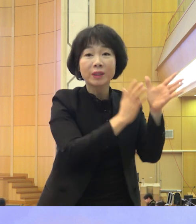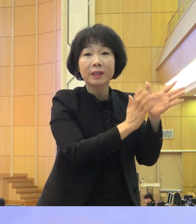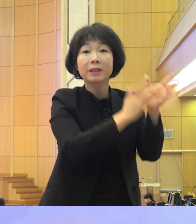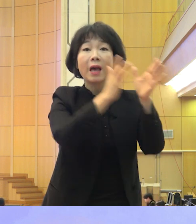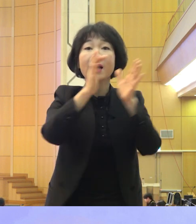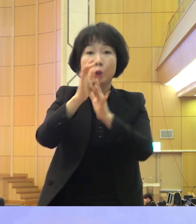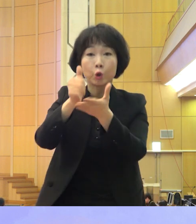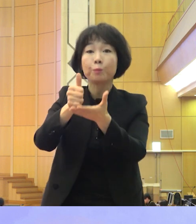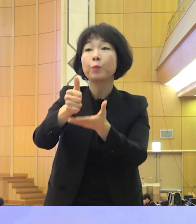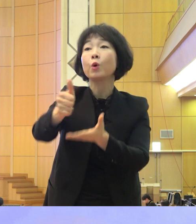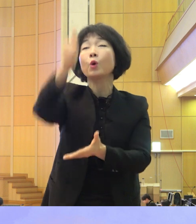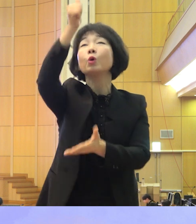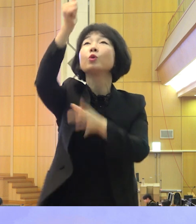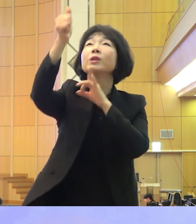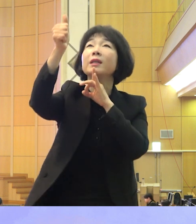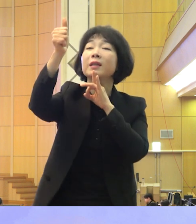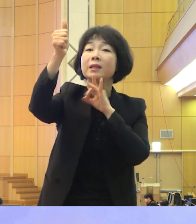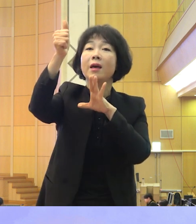오직